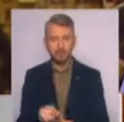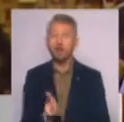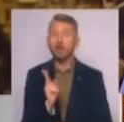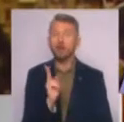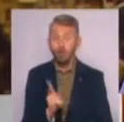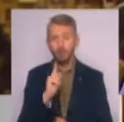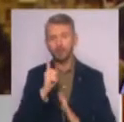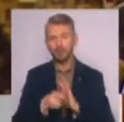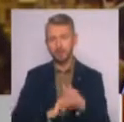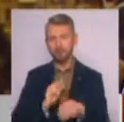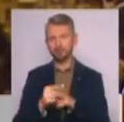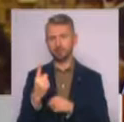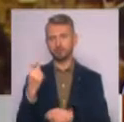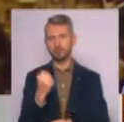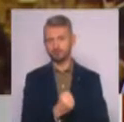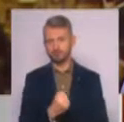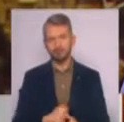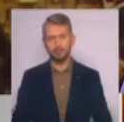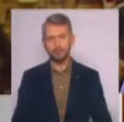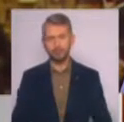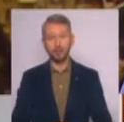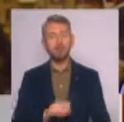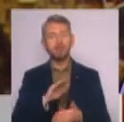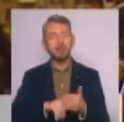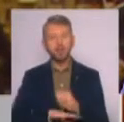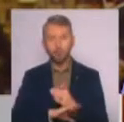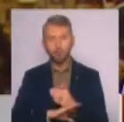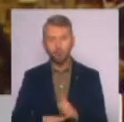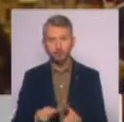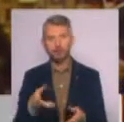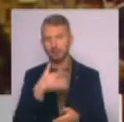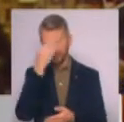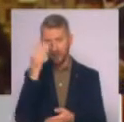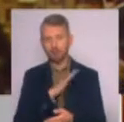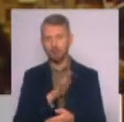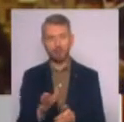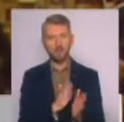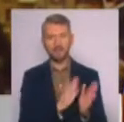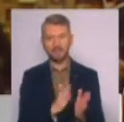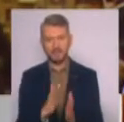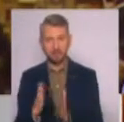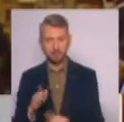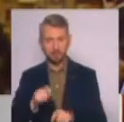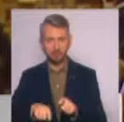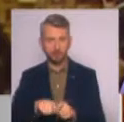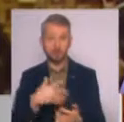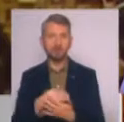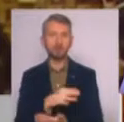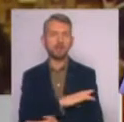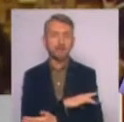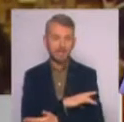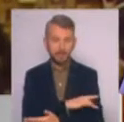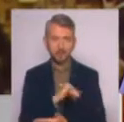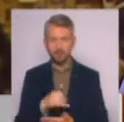гість, дізнаєтесь 23 листопада. Не пропустіть. Не забувайте систематично вимірювати свій артеріальний тиск і